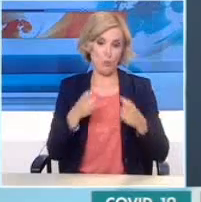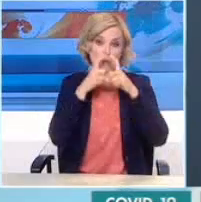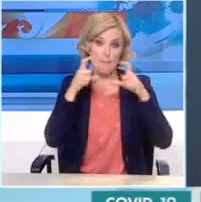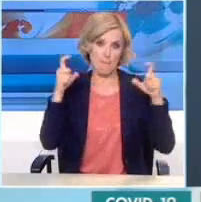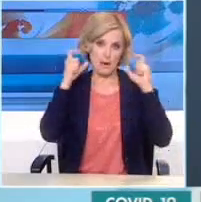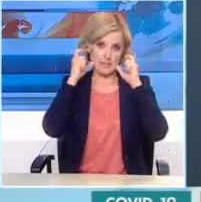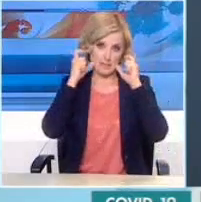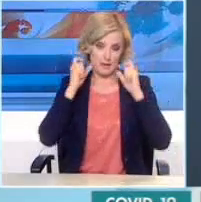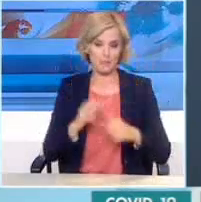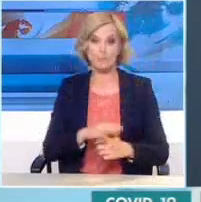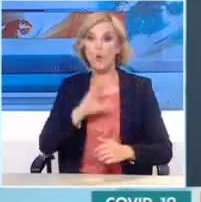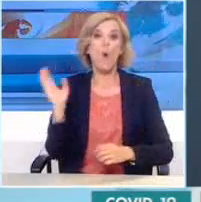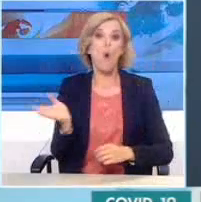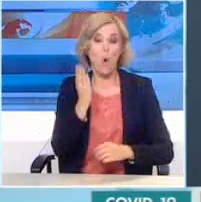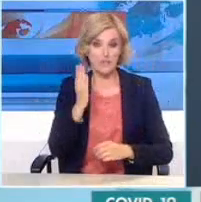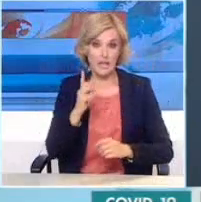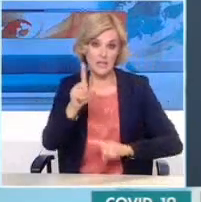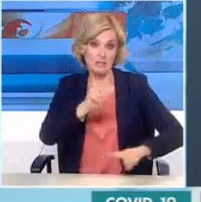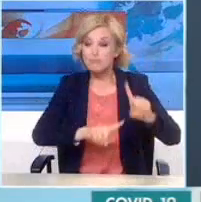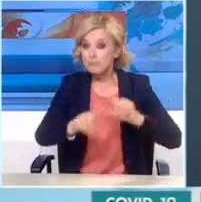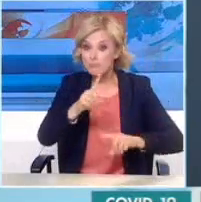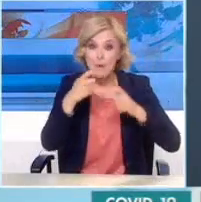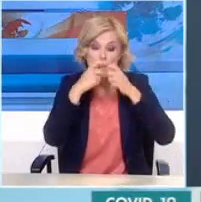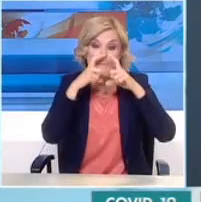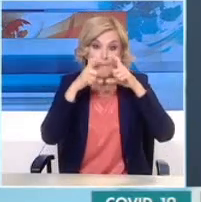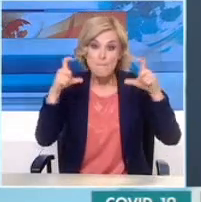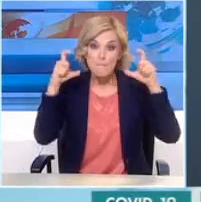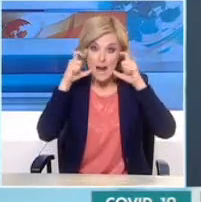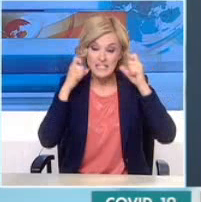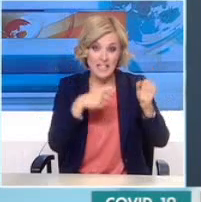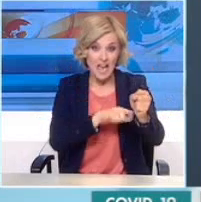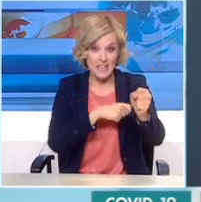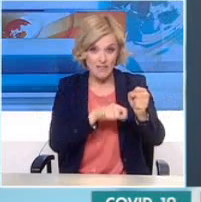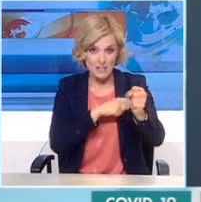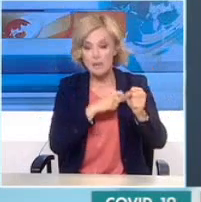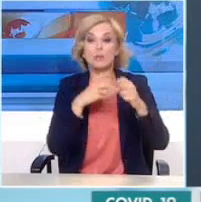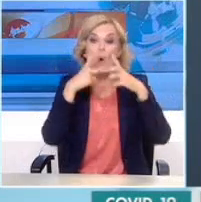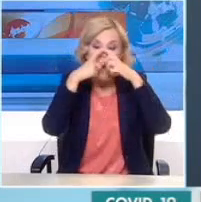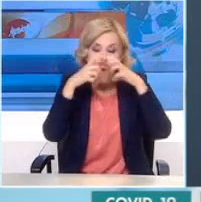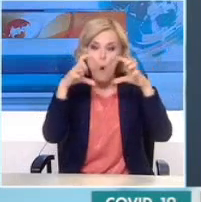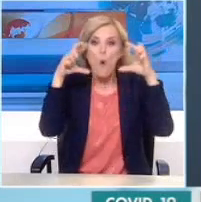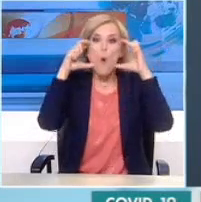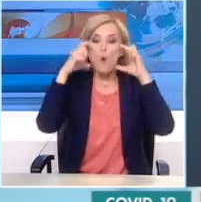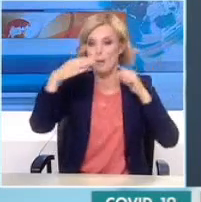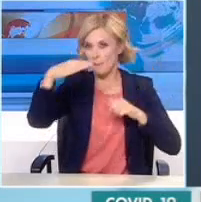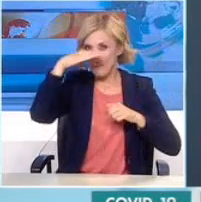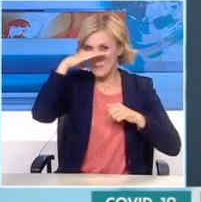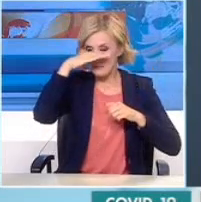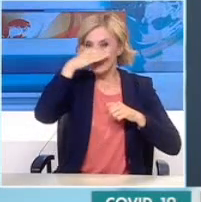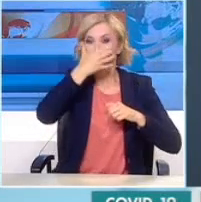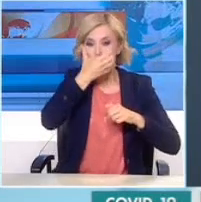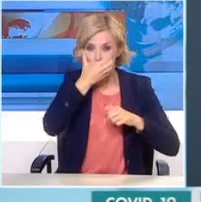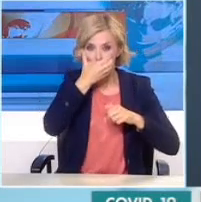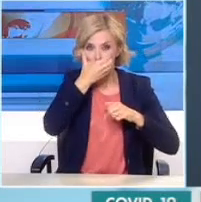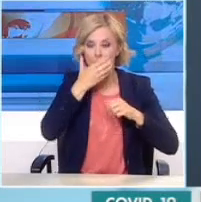πω εδώ ότι όταν κάποιος χρησιμοποιεί τέτοιες μάσκες θα πρέπει να καλύπτει πλήρως το πρόσωπο, τη μύτη δηλαδή και το στόμα,